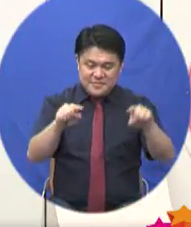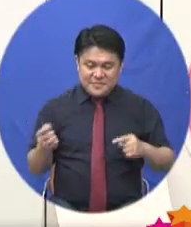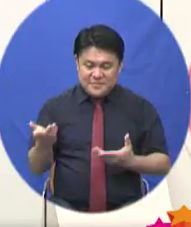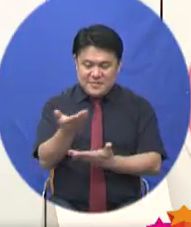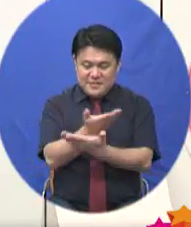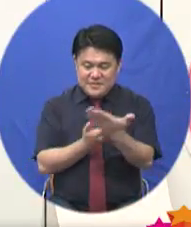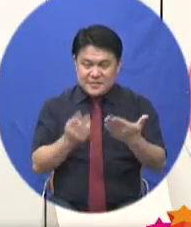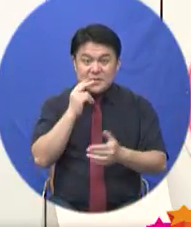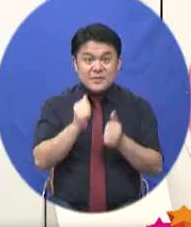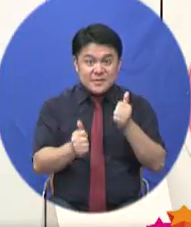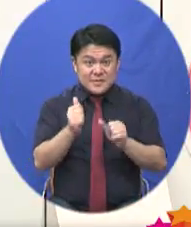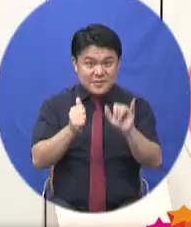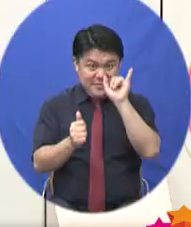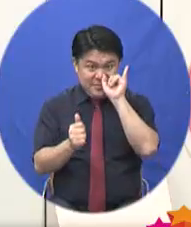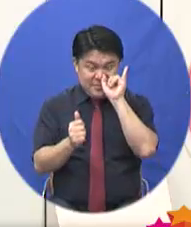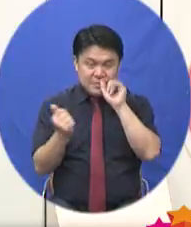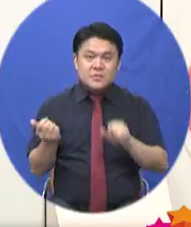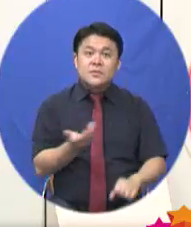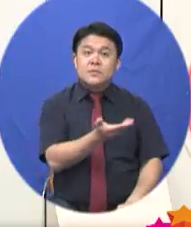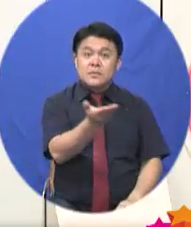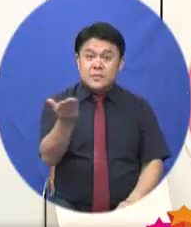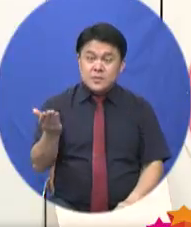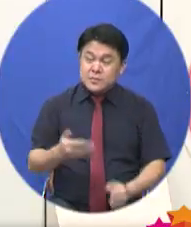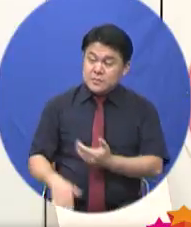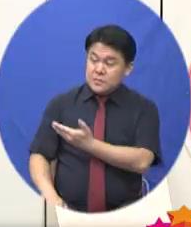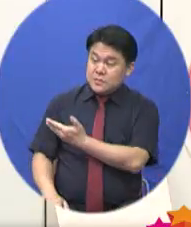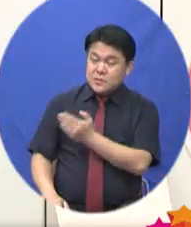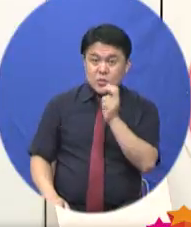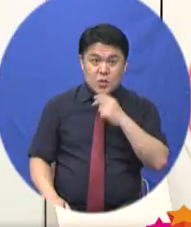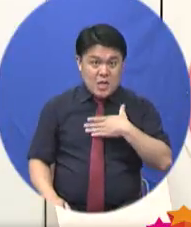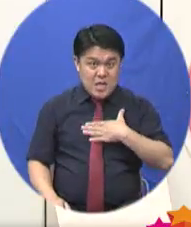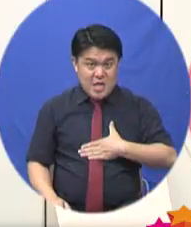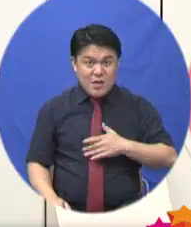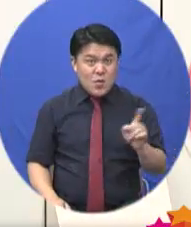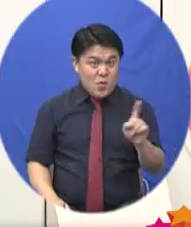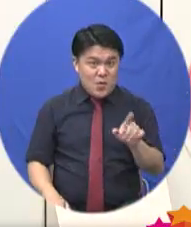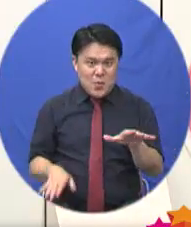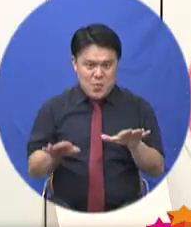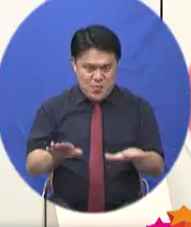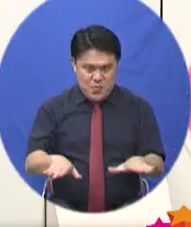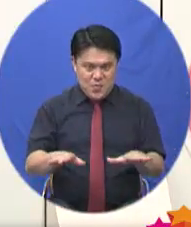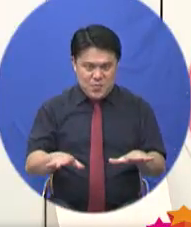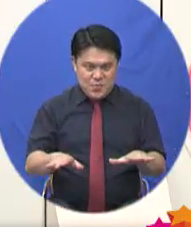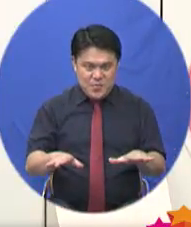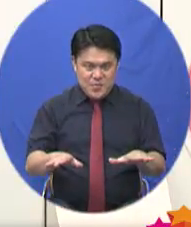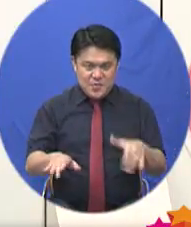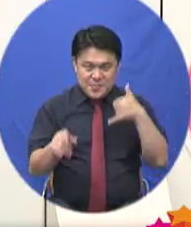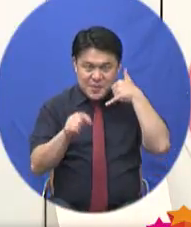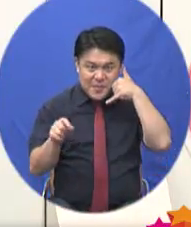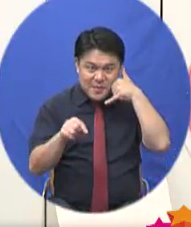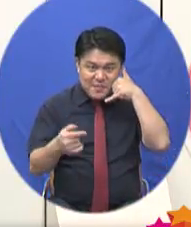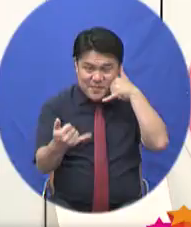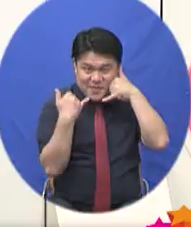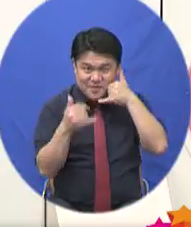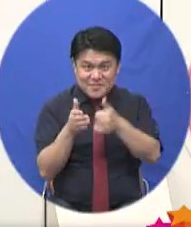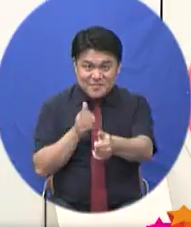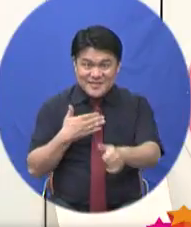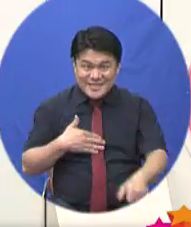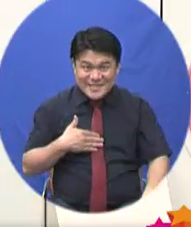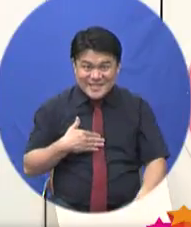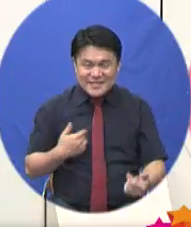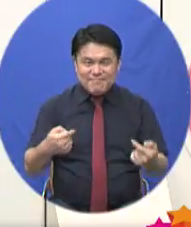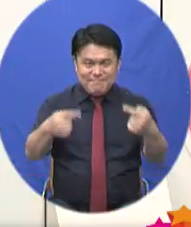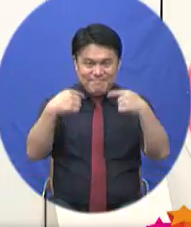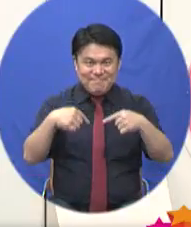텐데요. 혹시 시청자 여러분 김용만 선생님 노래를 아시는 분들은 전화 누르셔서